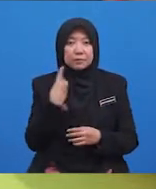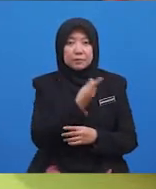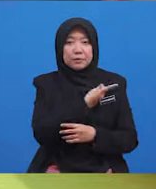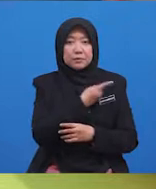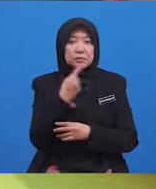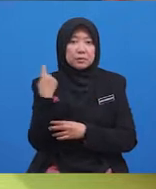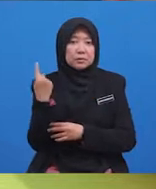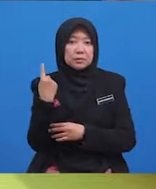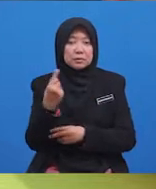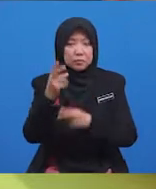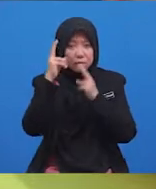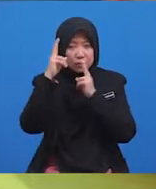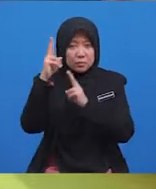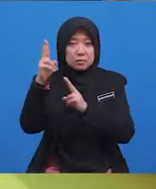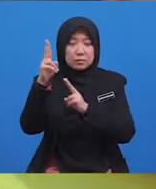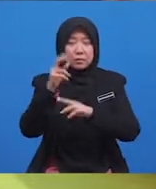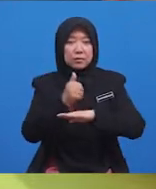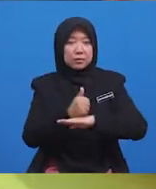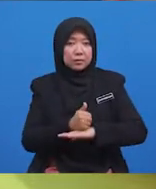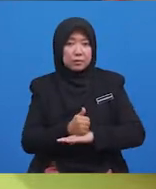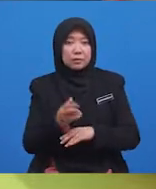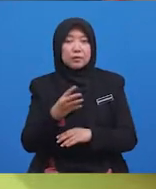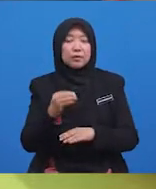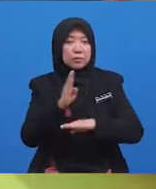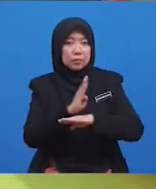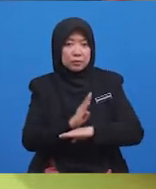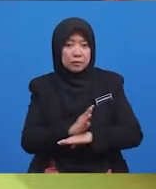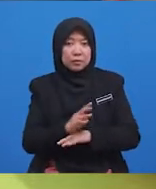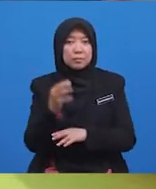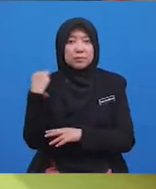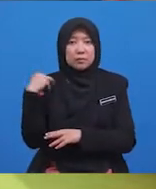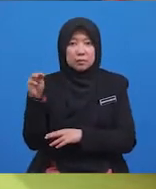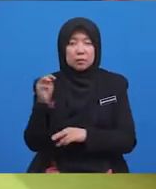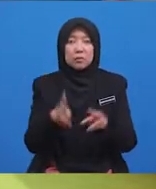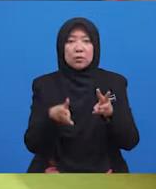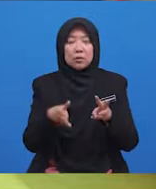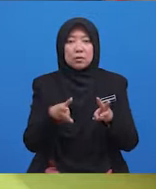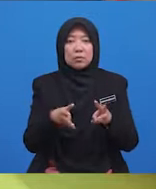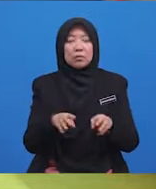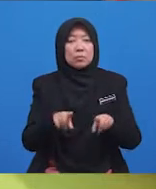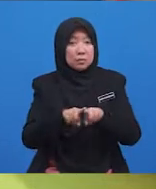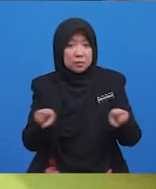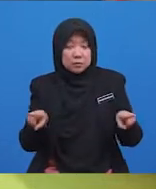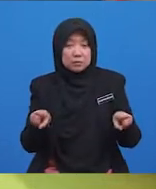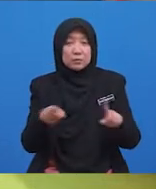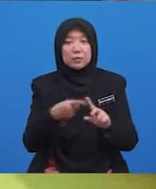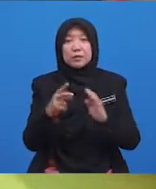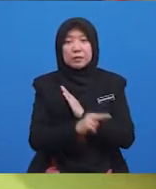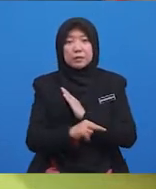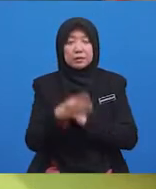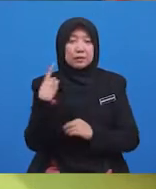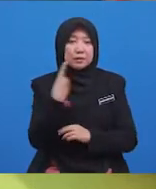haruslah sentiasa menghormati adat dan budaya mereka walaupun ianya berbeza dengan adat budaya di negeri